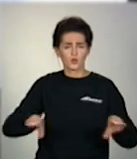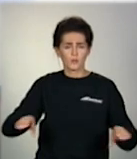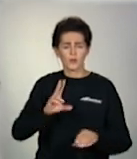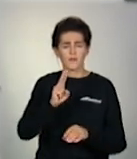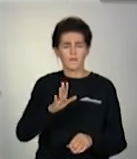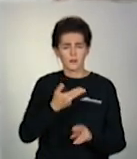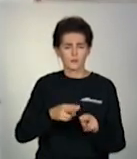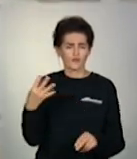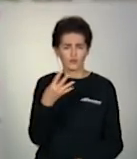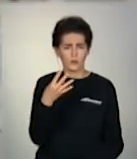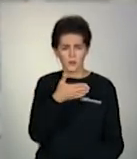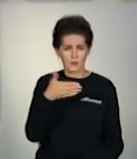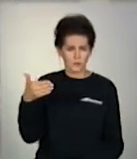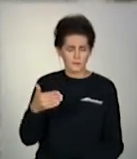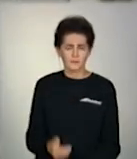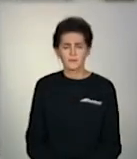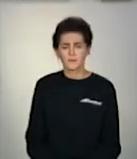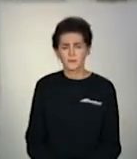поверсі.